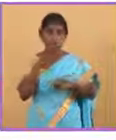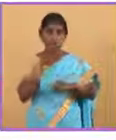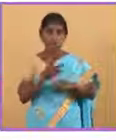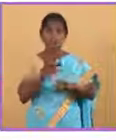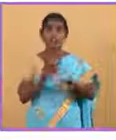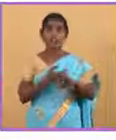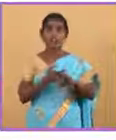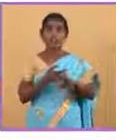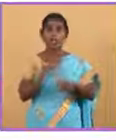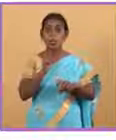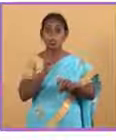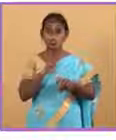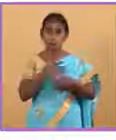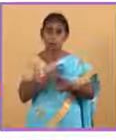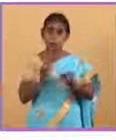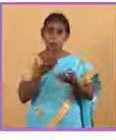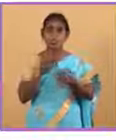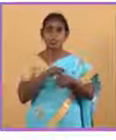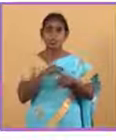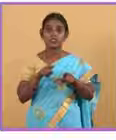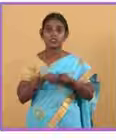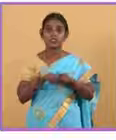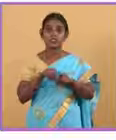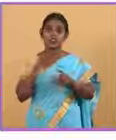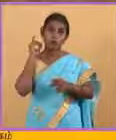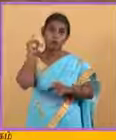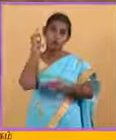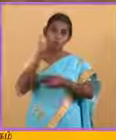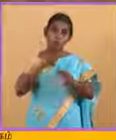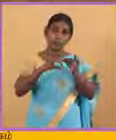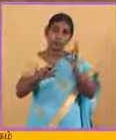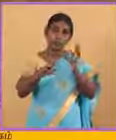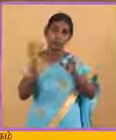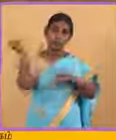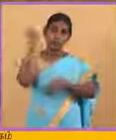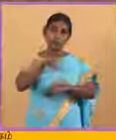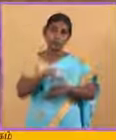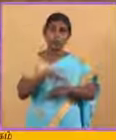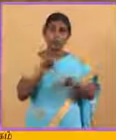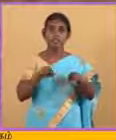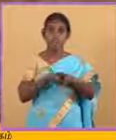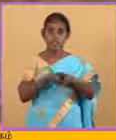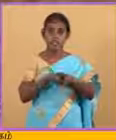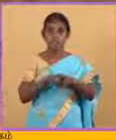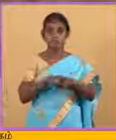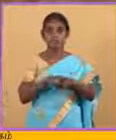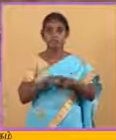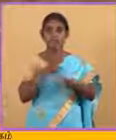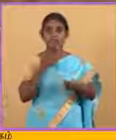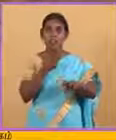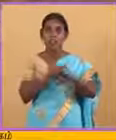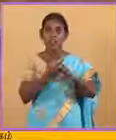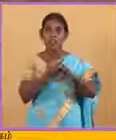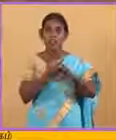எப்போ பிறந்துச்சு, அது எவ்வளவு தூரத்தை கடந்து வந்திருக்குங்கிறத கண்டுபிடிக்கலாம். அப்போ ஒரு கல்லுக்கே இவ்வளவு தேய்மானம்